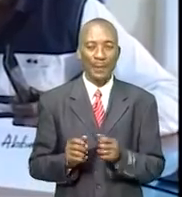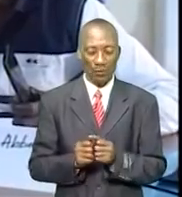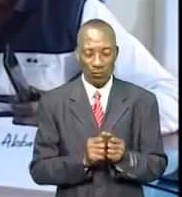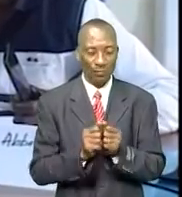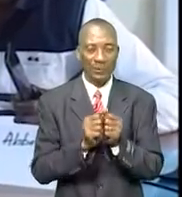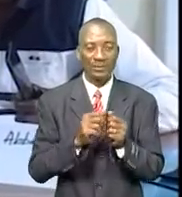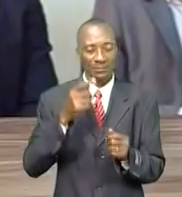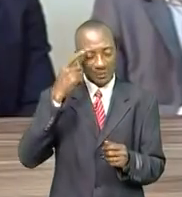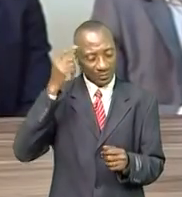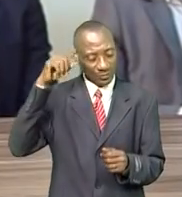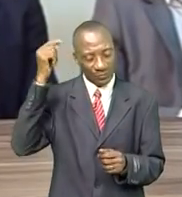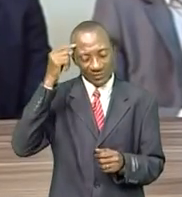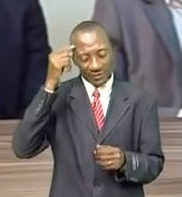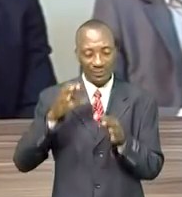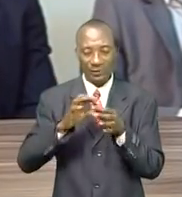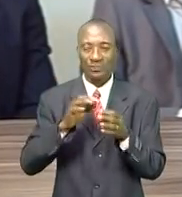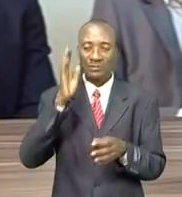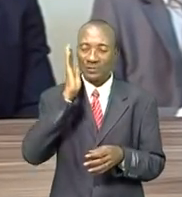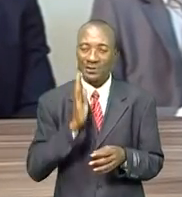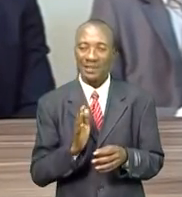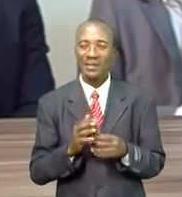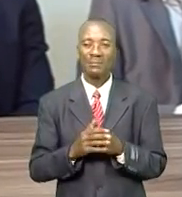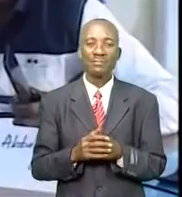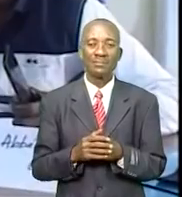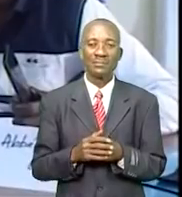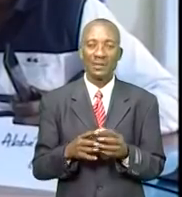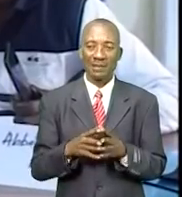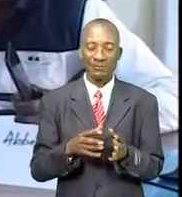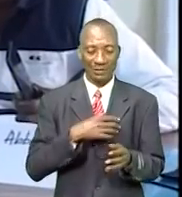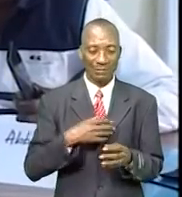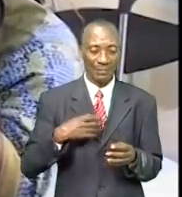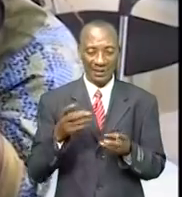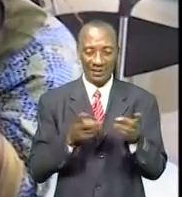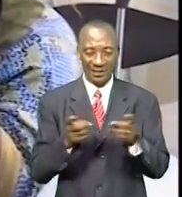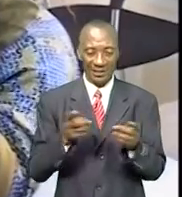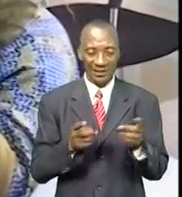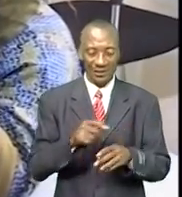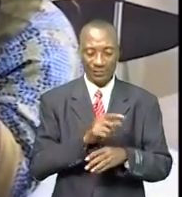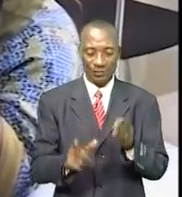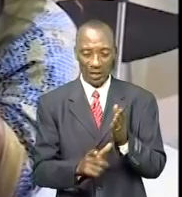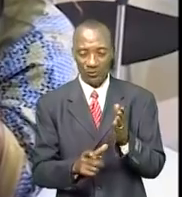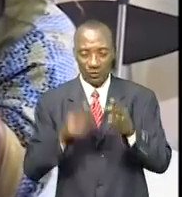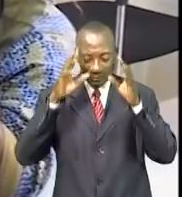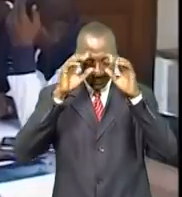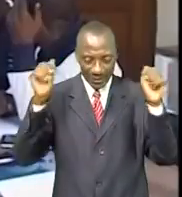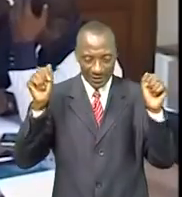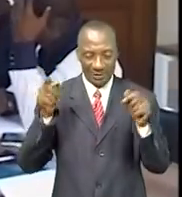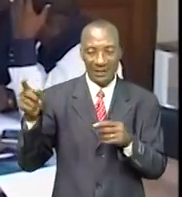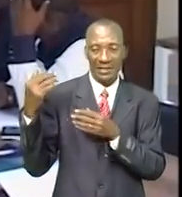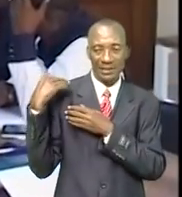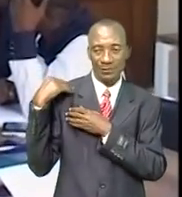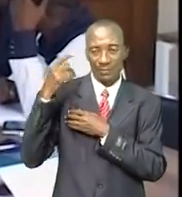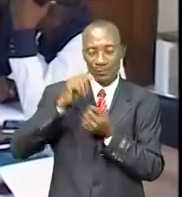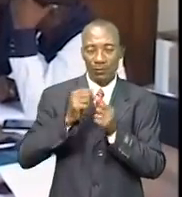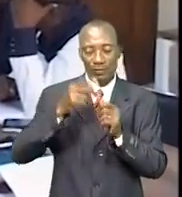gouvernement de l'Union sacrée à sa rencontre avec la directrice des cabinets adjointes du chef de l'État en charge des questions politiques,